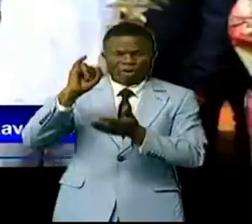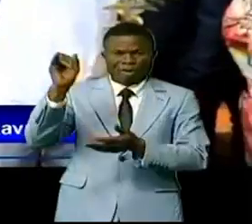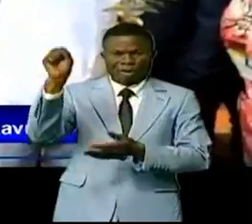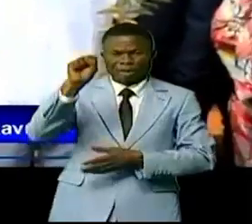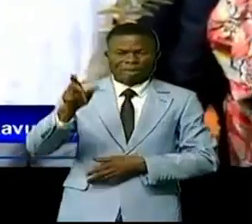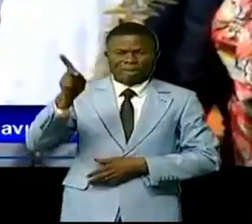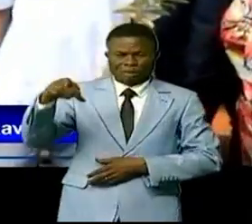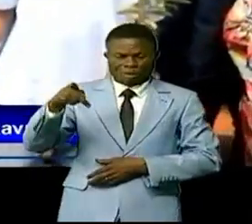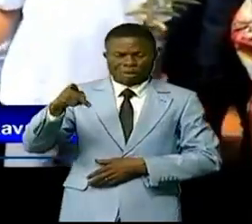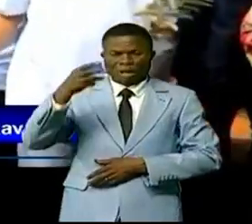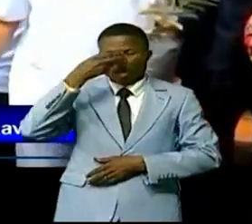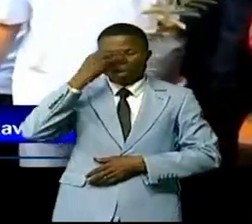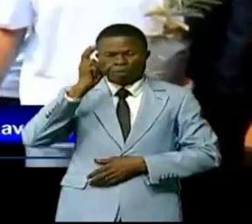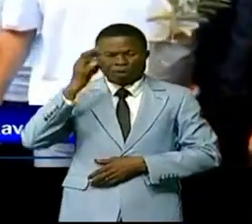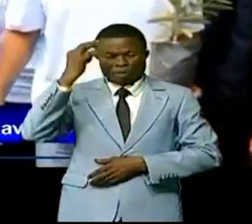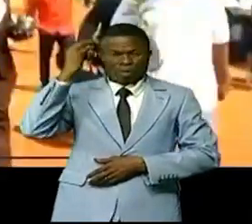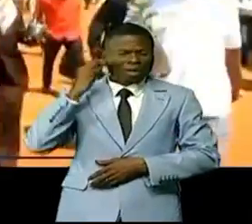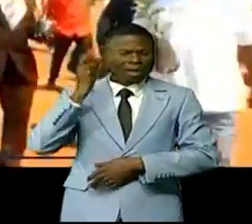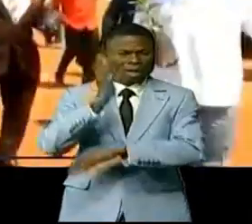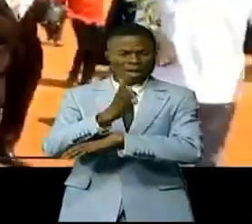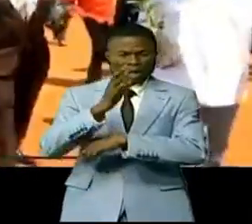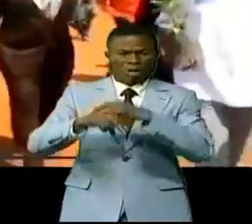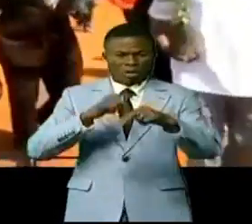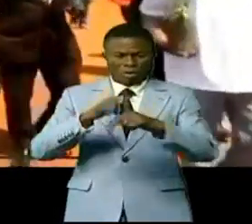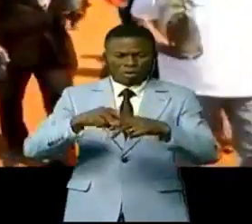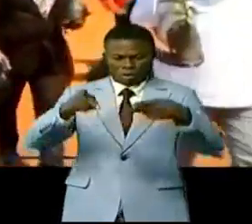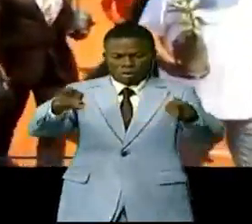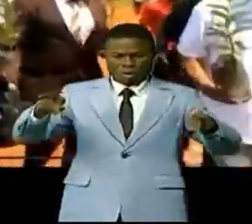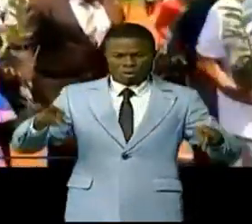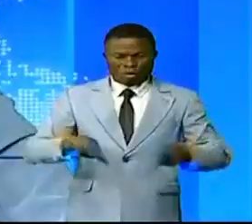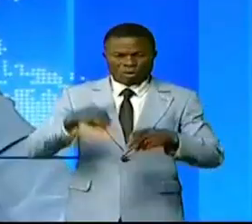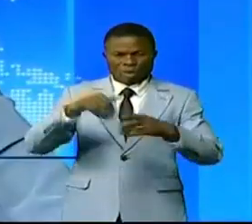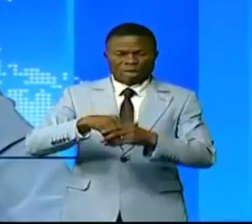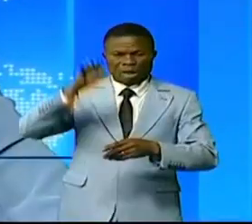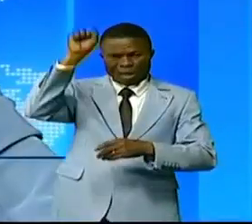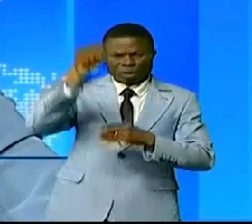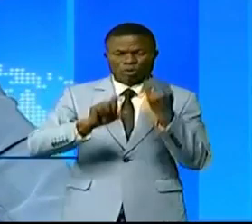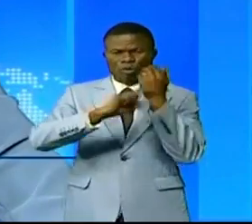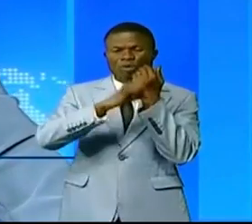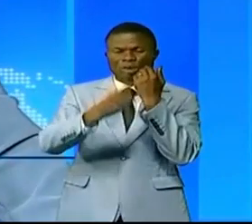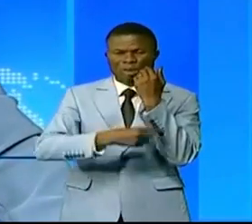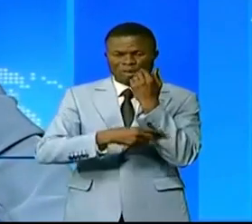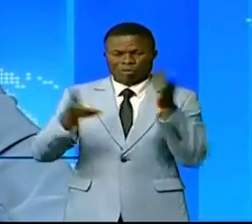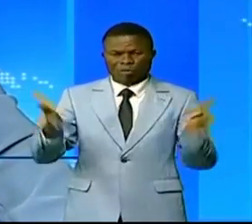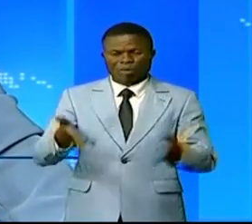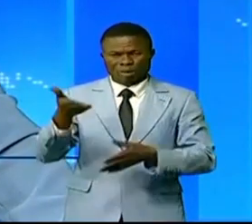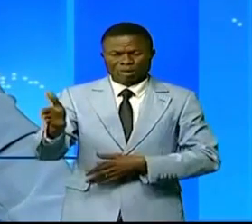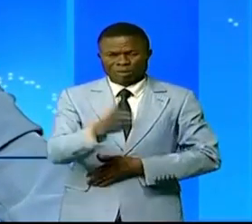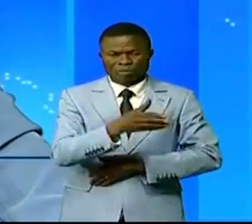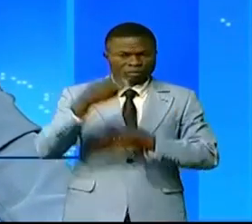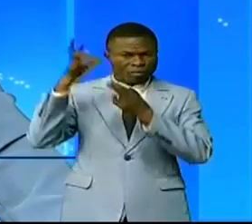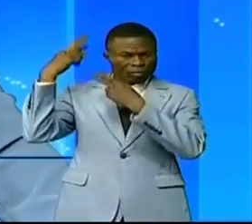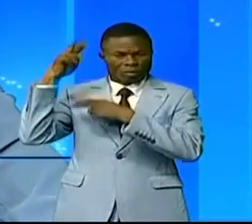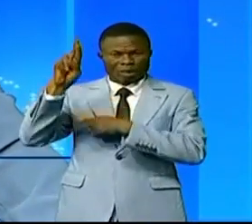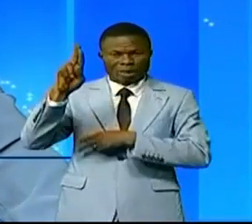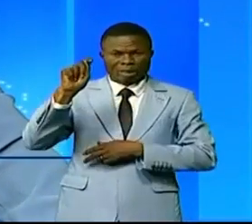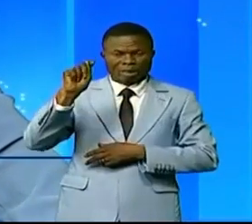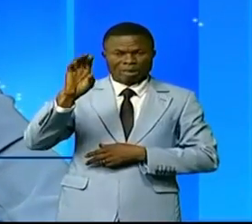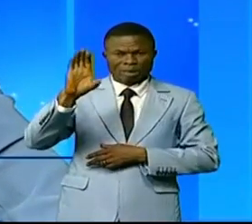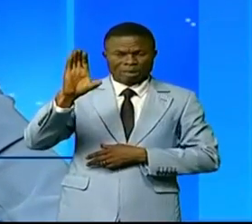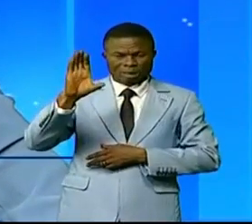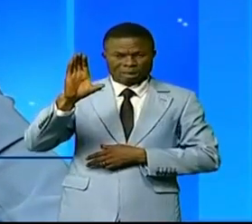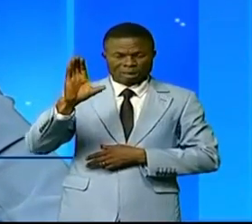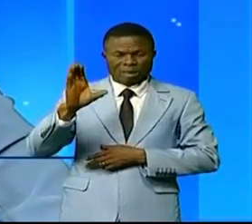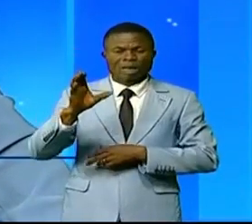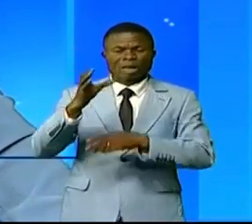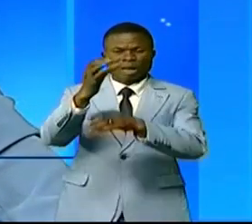la conseillère du ministre national de l'Environnement en mission au Sud Kivu. La radio-télévision nationale congolaise doit